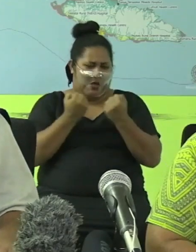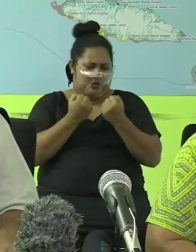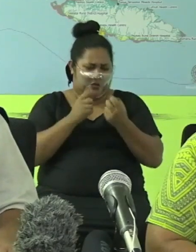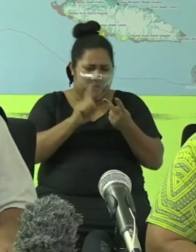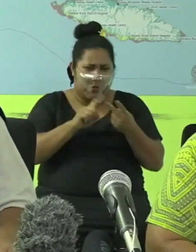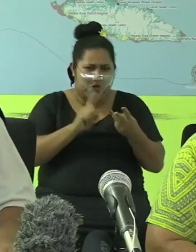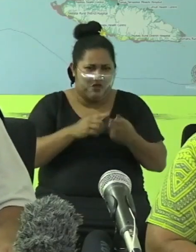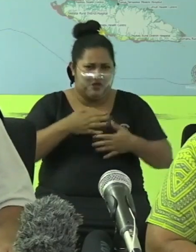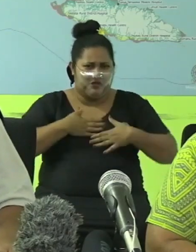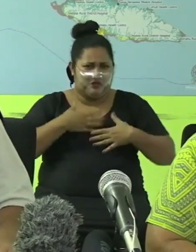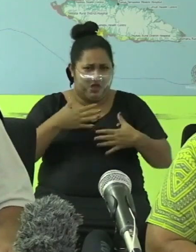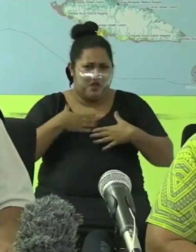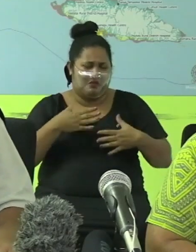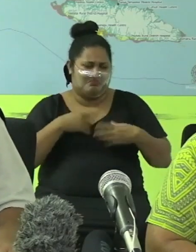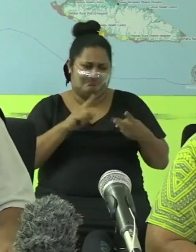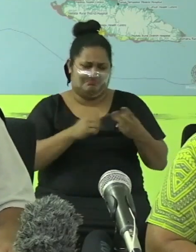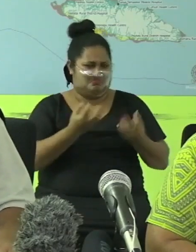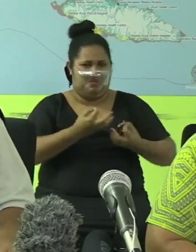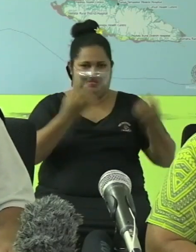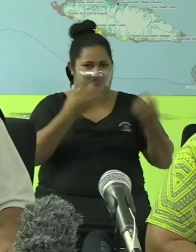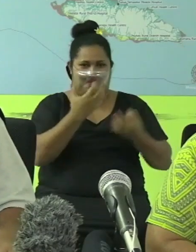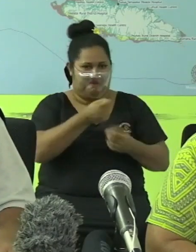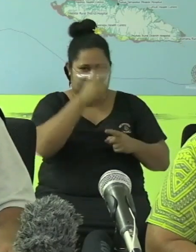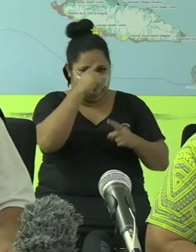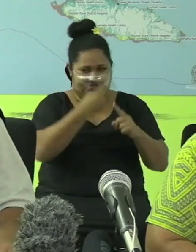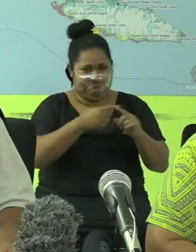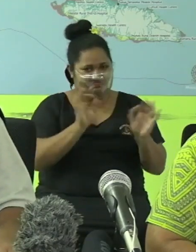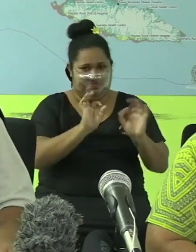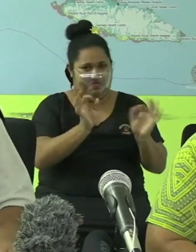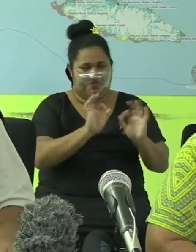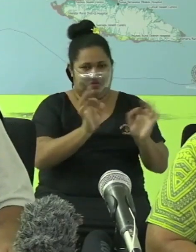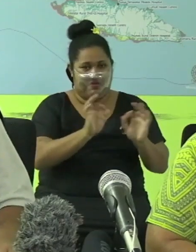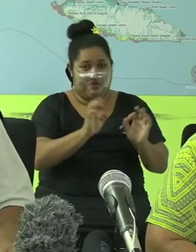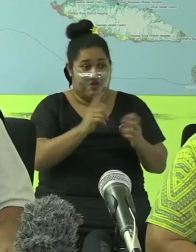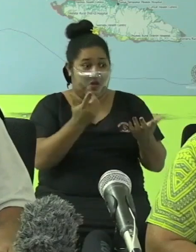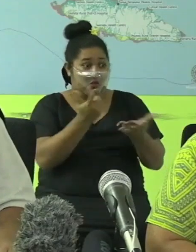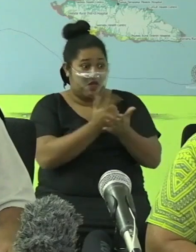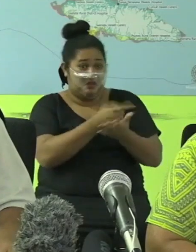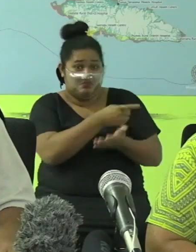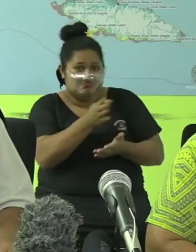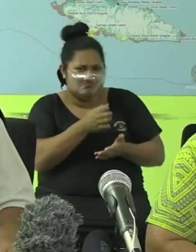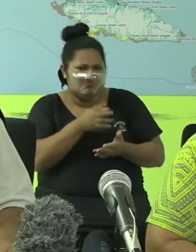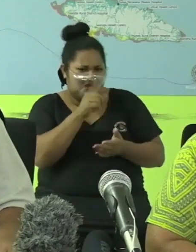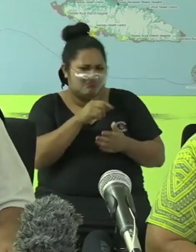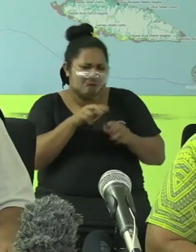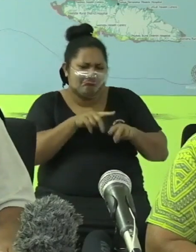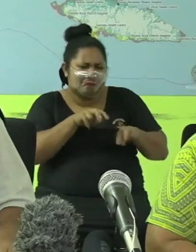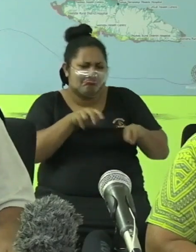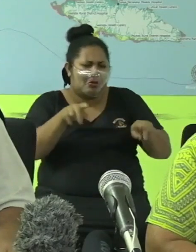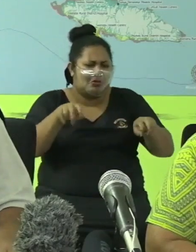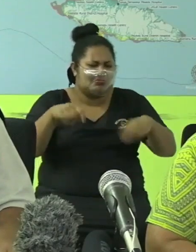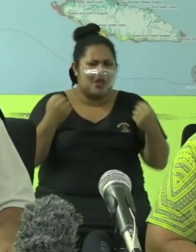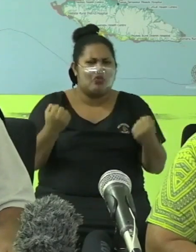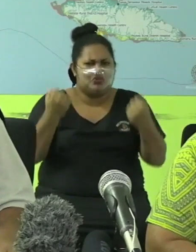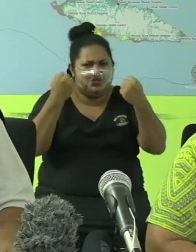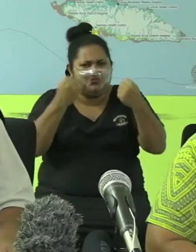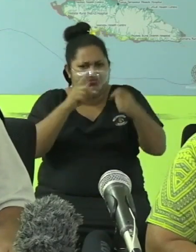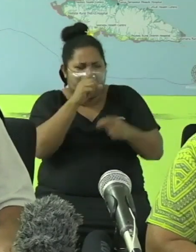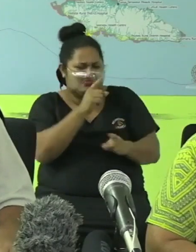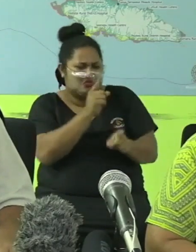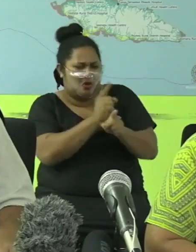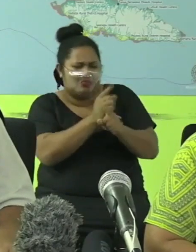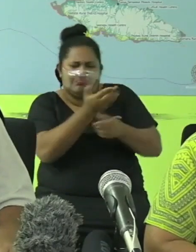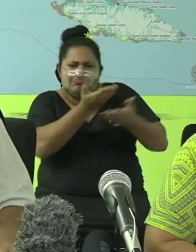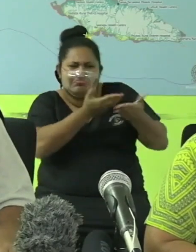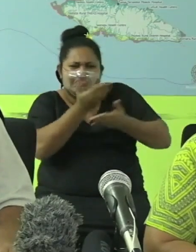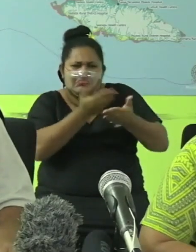sela le alava si to ainga no te leo latou ia la AAFIA ai tono tala noa